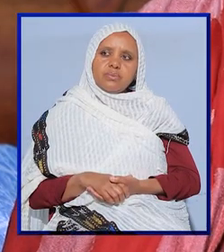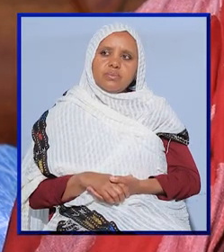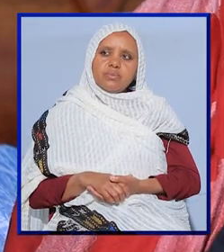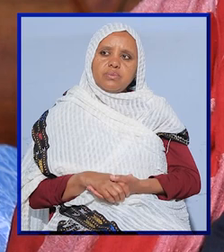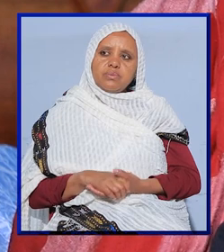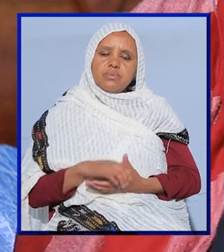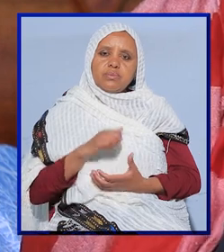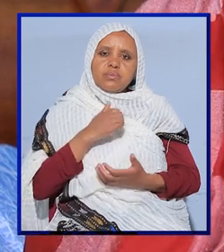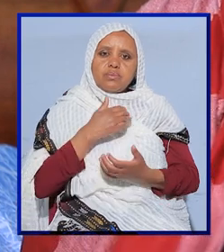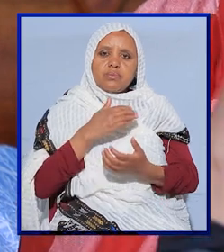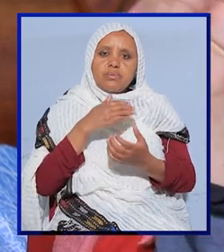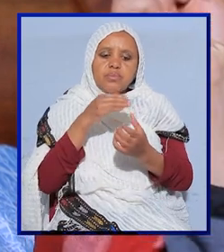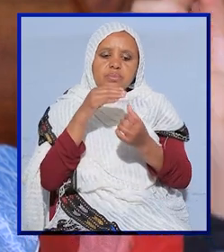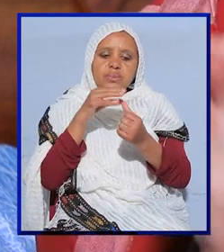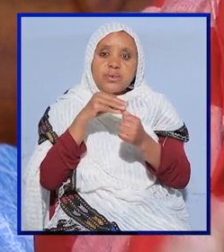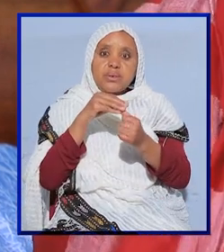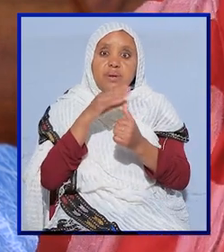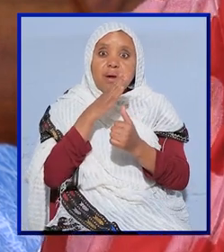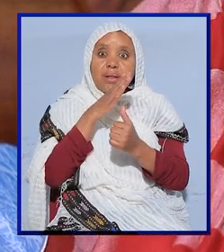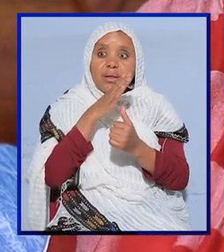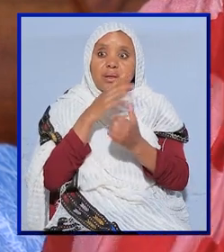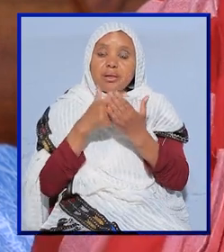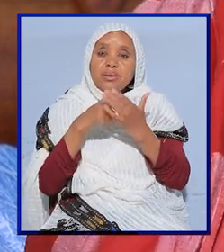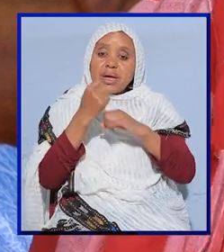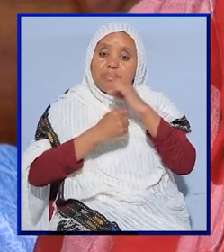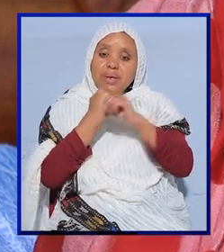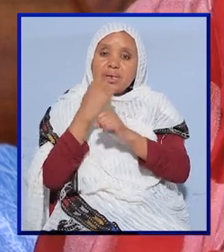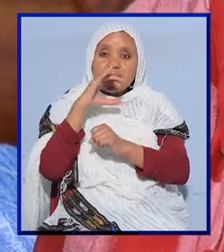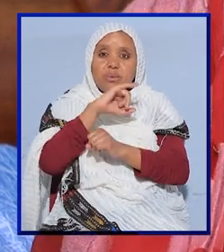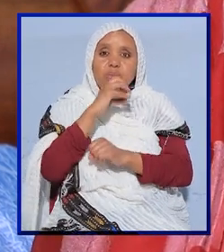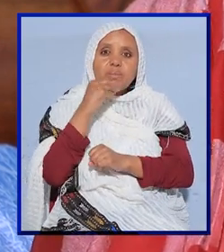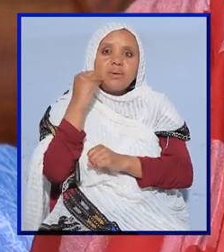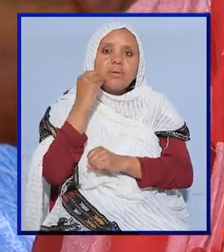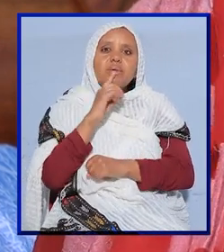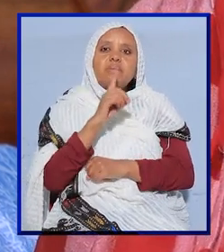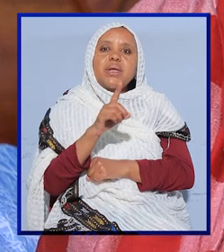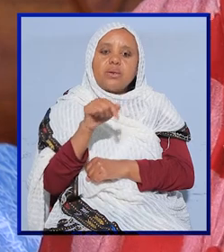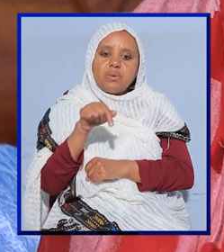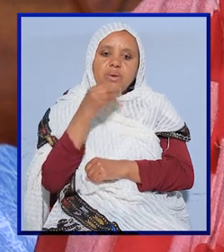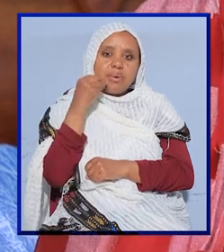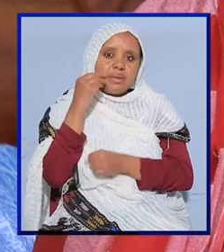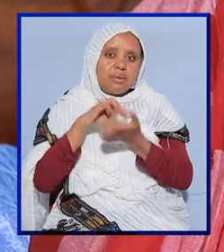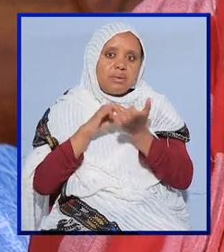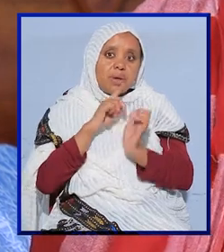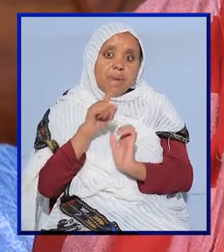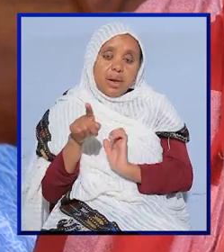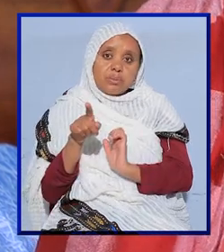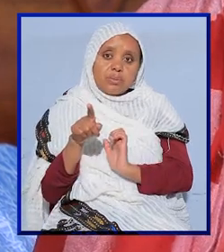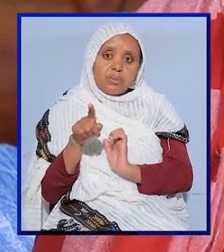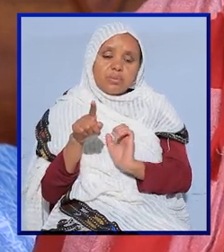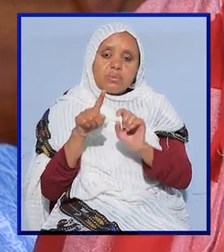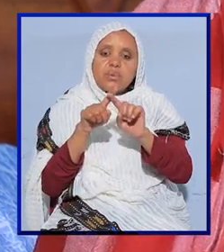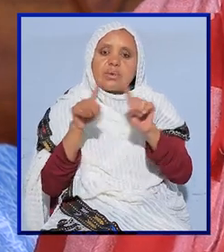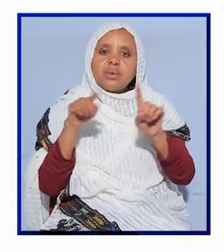የእናቴ የክርስትና እናቴ እዚህ ቤት እድሜ የጨረስኩበት ቤት ነው። ይሄ ቤት ማለት ነው።